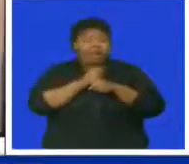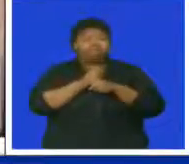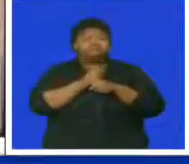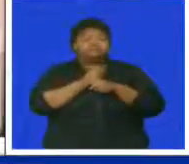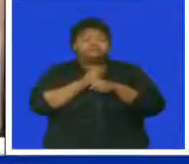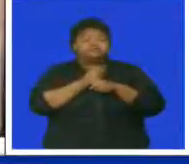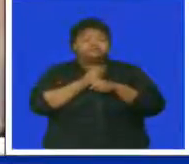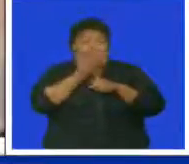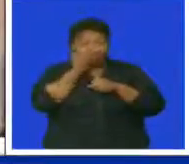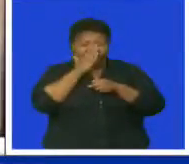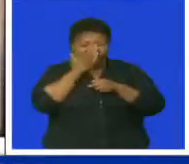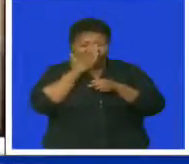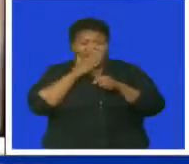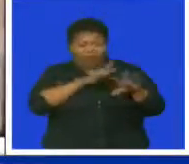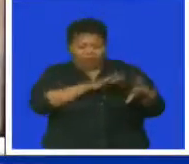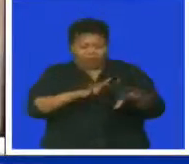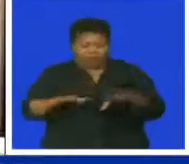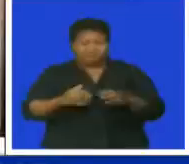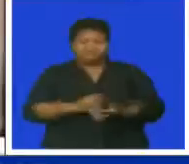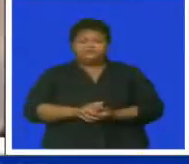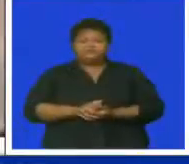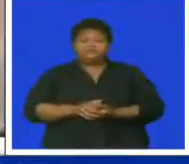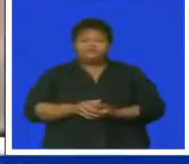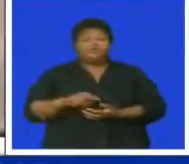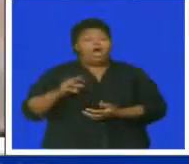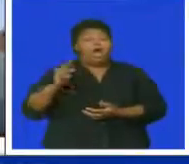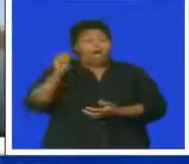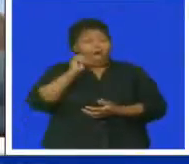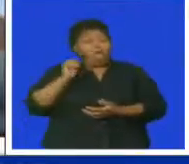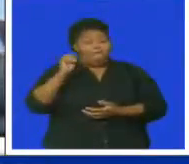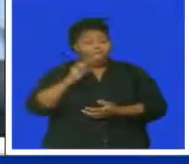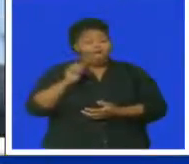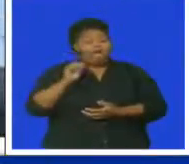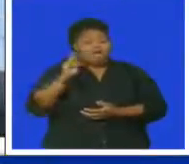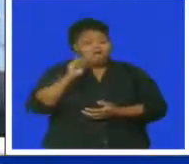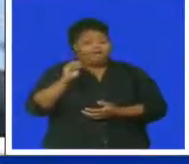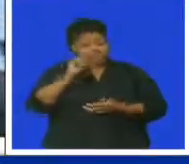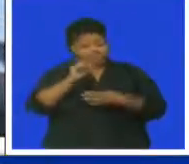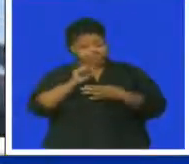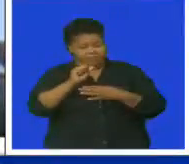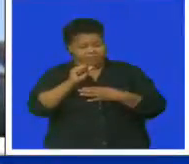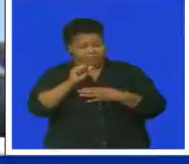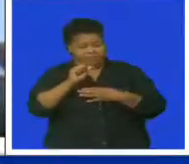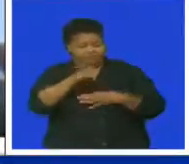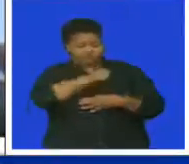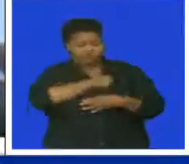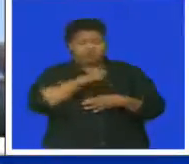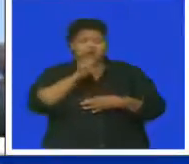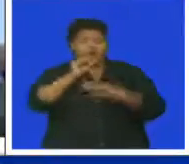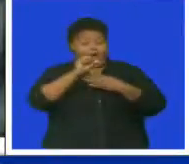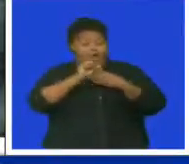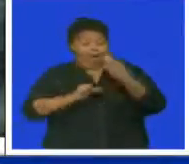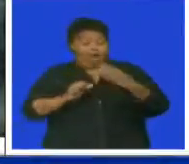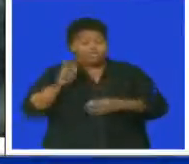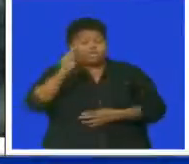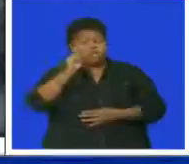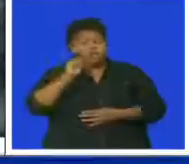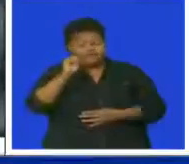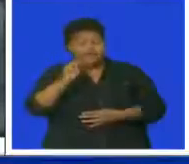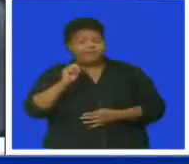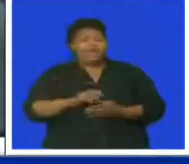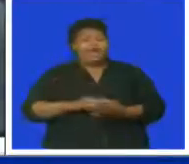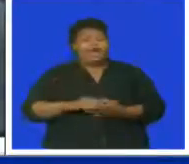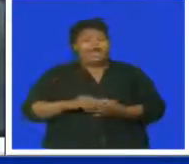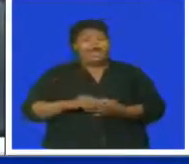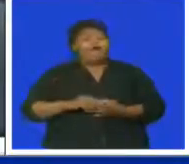Inyanga yelweti inyanga lapho khona live lifundzisa ngetindlela tekulwa nebucala kusebenziswa buchwephesha kude